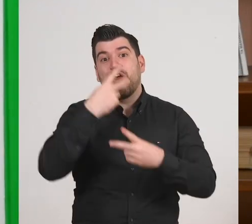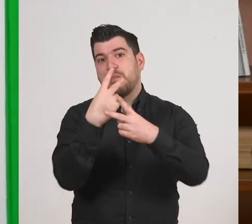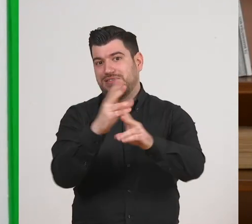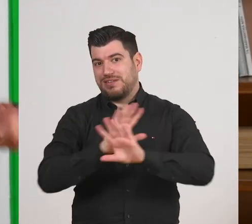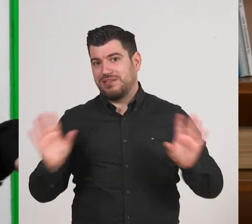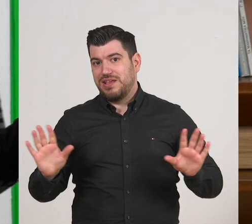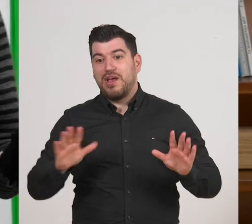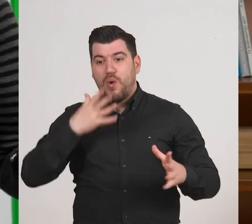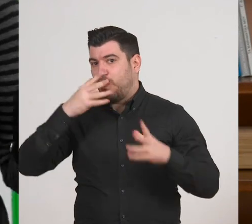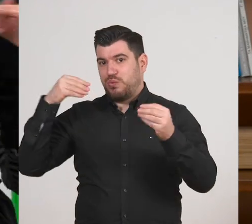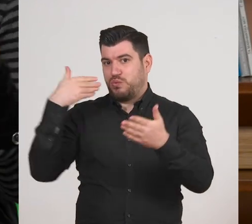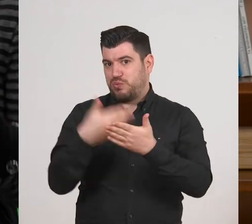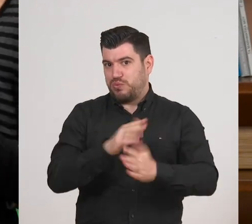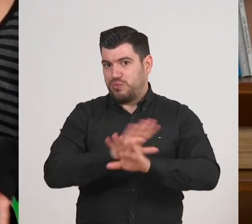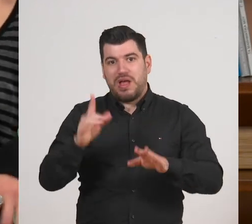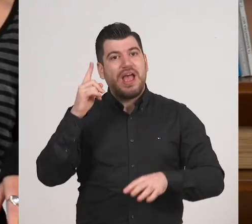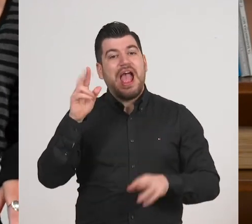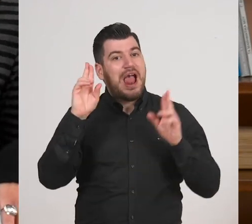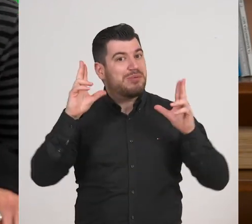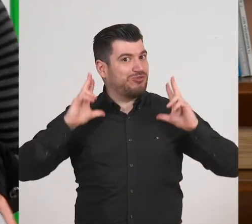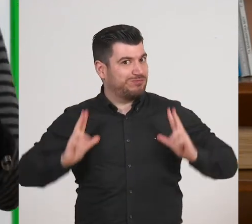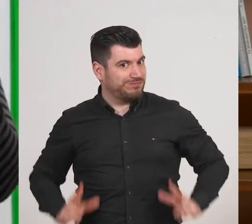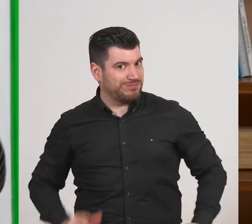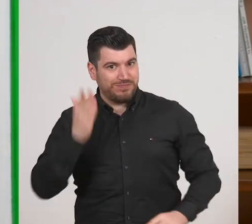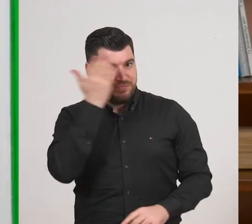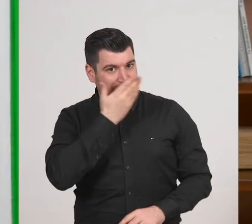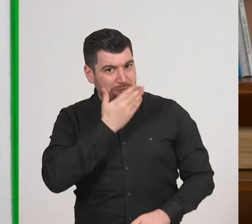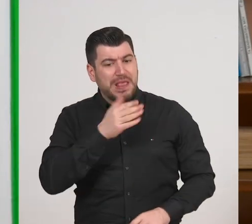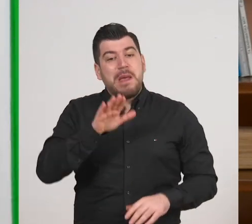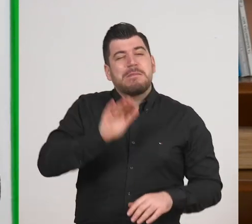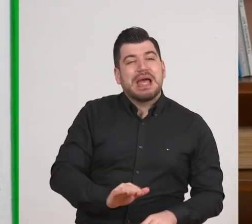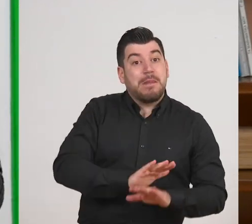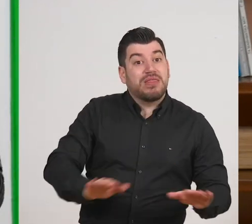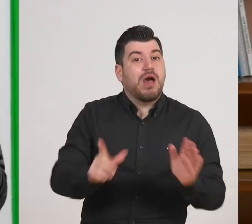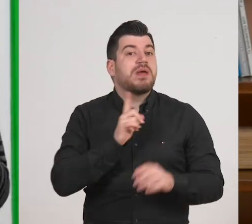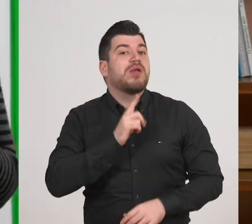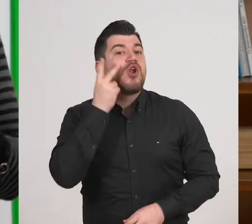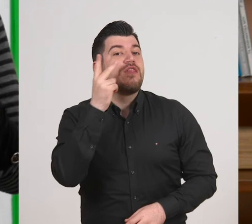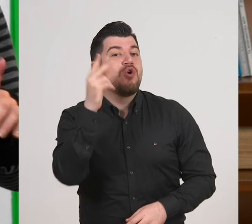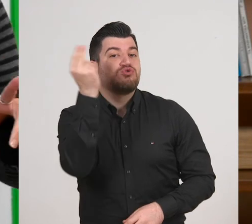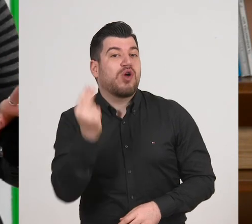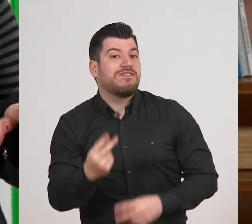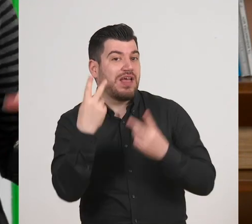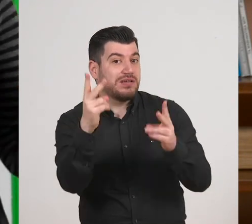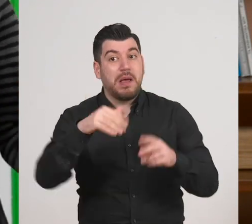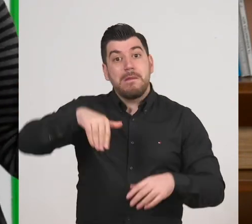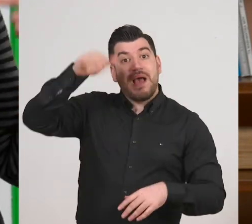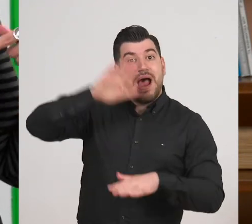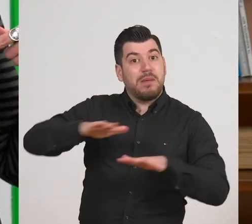σας. Αυτά από εμένα, ελπίζω να σας άρεσε και αυτό το μάθημα. Τα μικρά παιδάκια περιμένω τις ζωγραφιές τους, στους